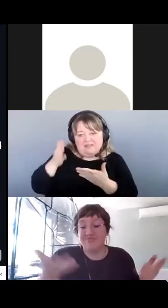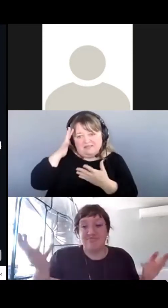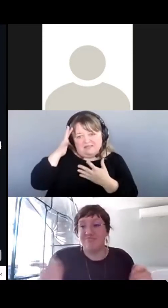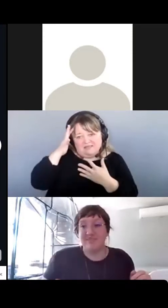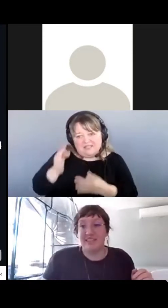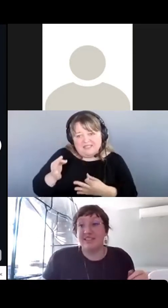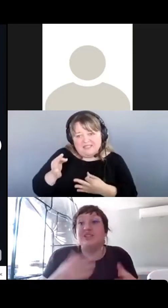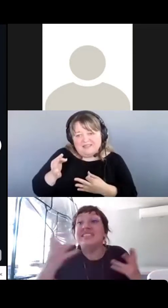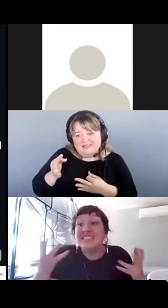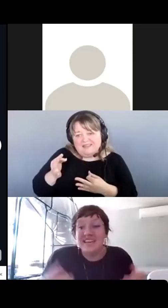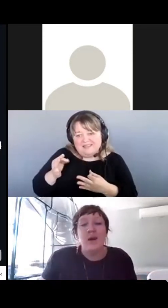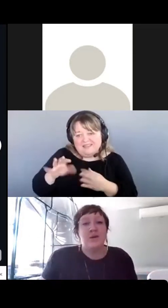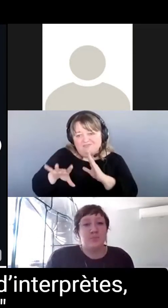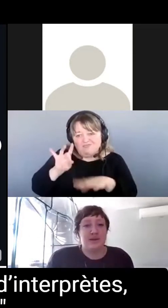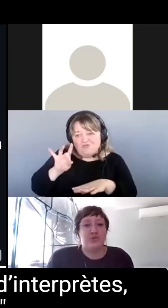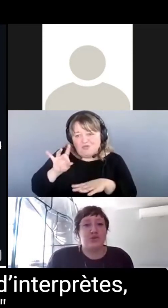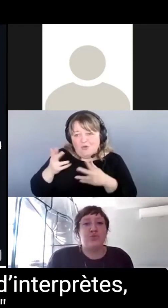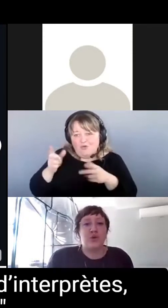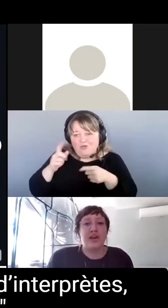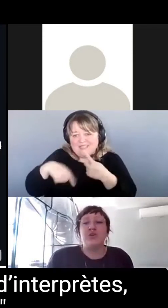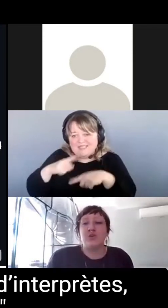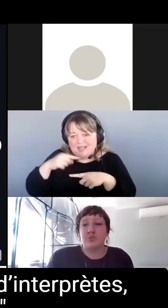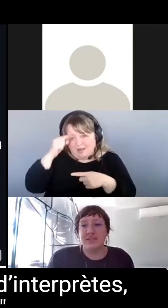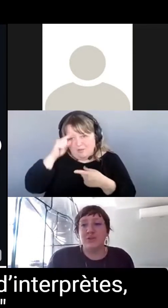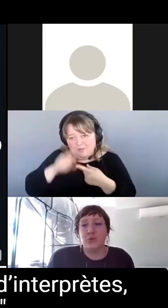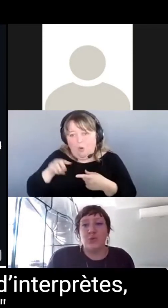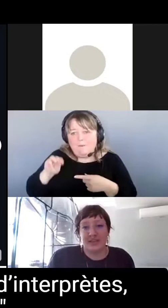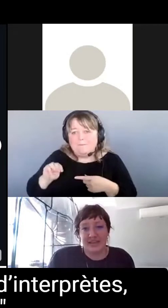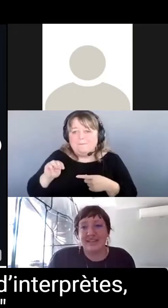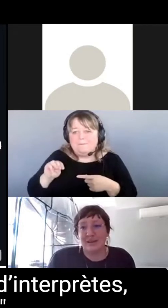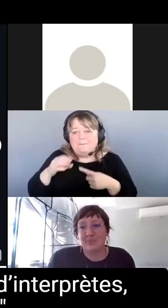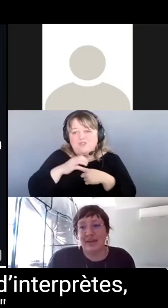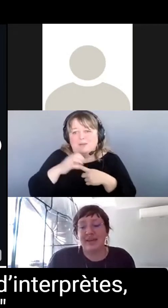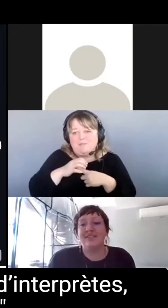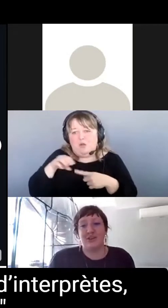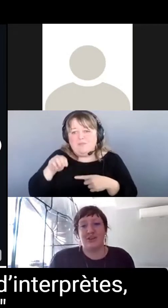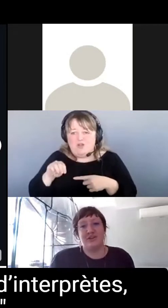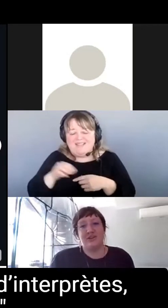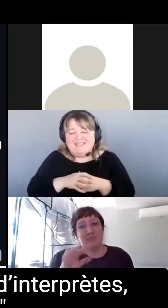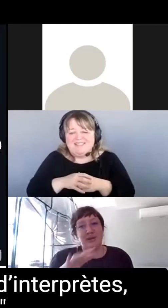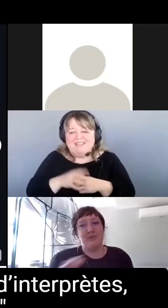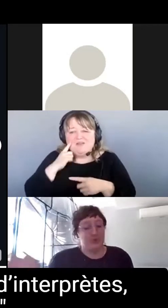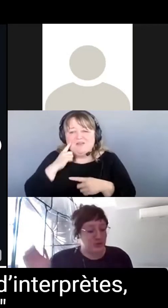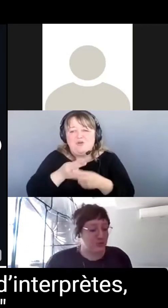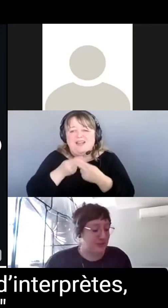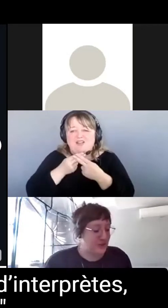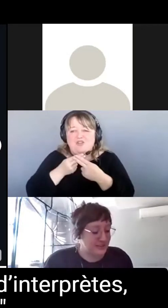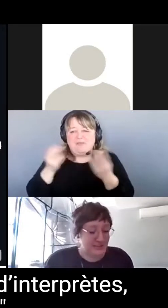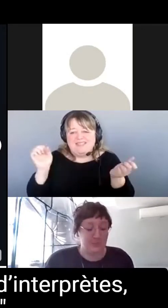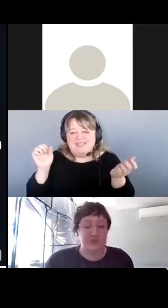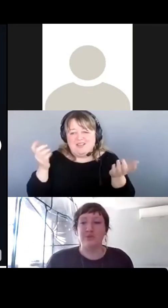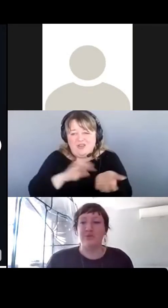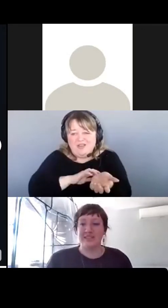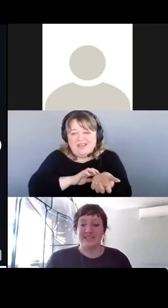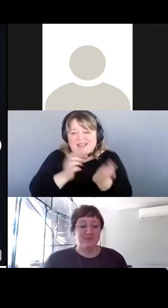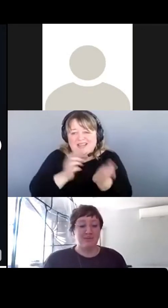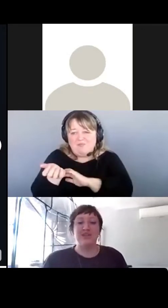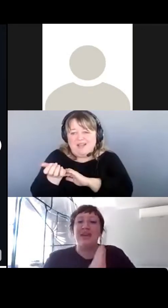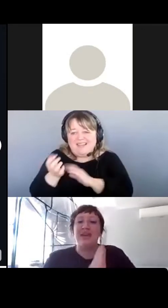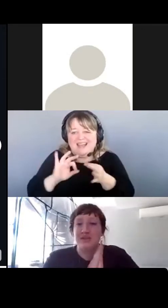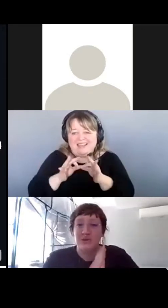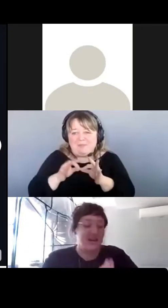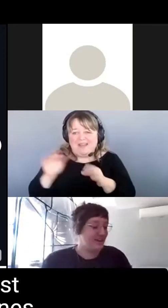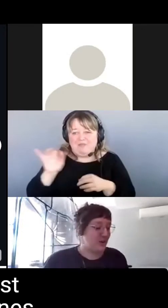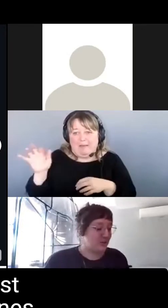le désigner, mais juste pour économiser nos poignets d'interprètes, et puis elle n'est pas toujours mycorhize, ça pourrait vous fatiguer, puis